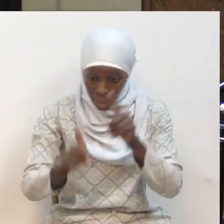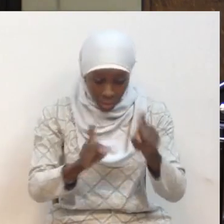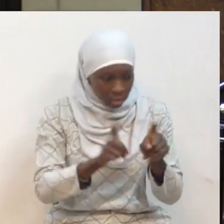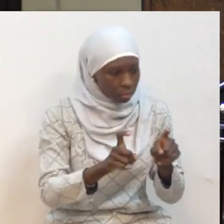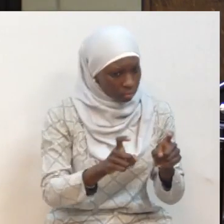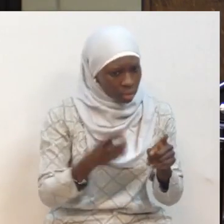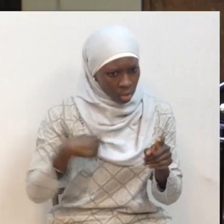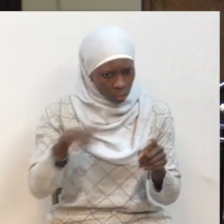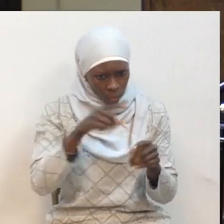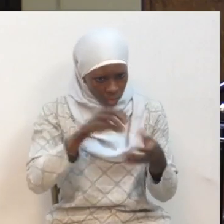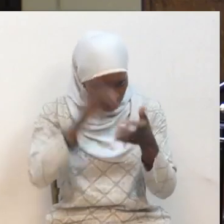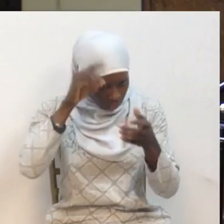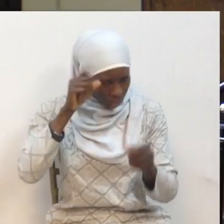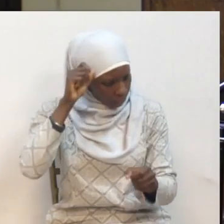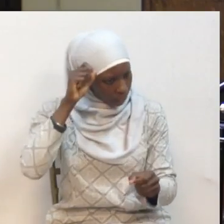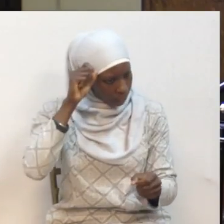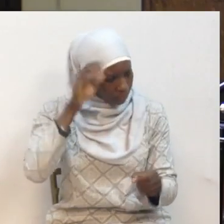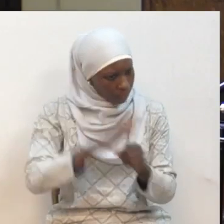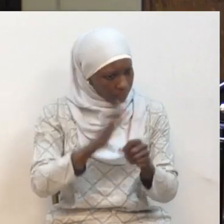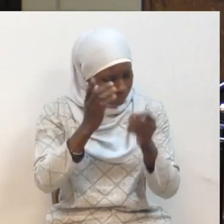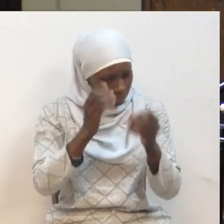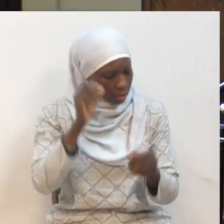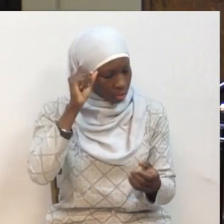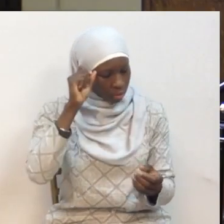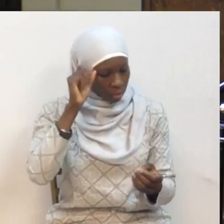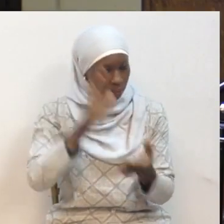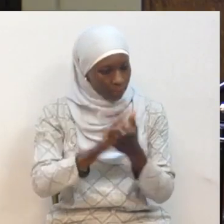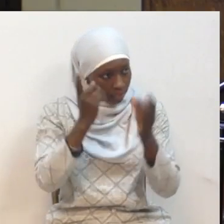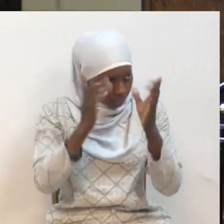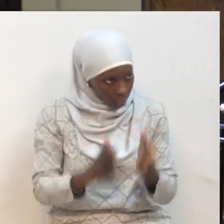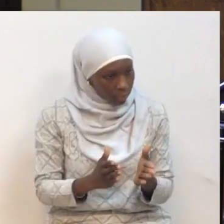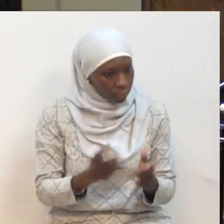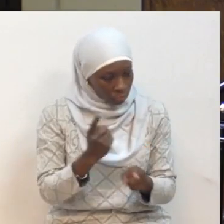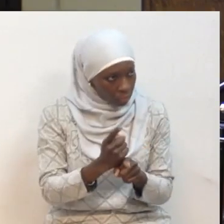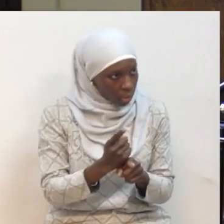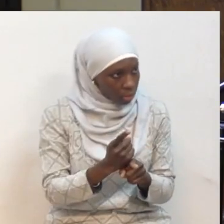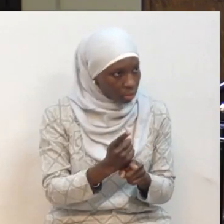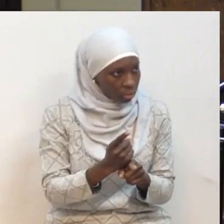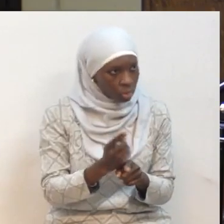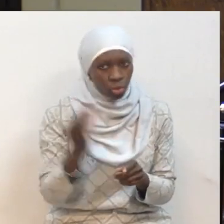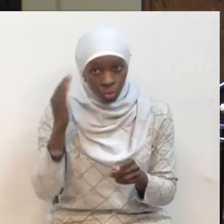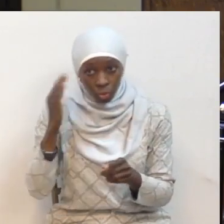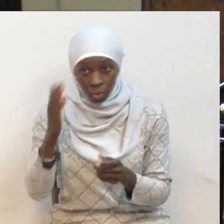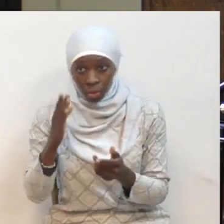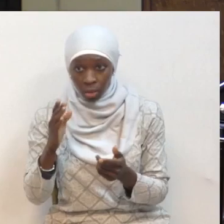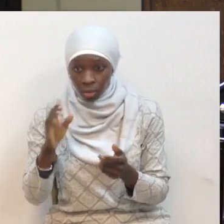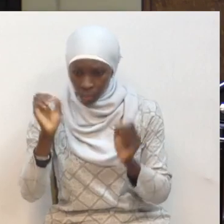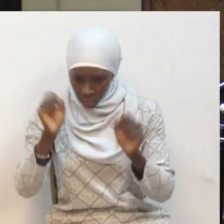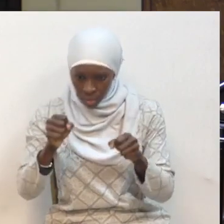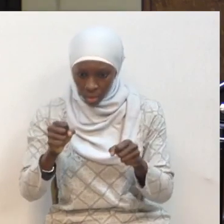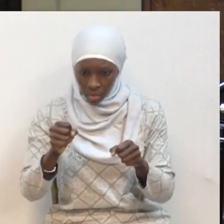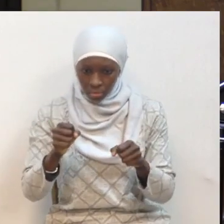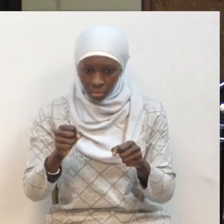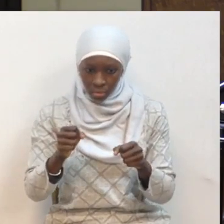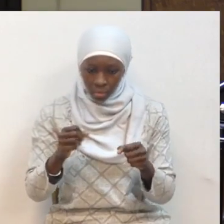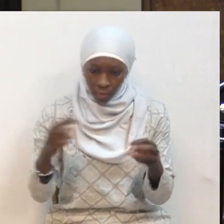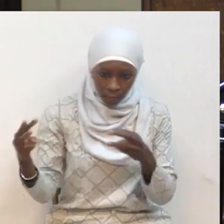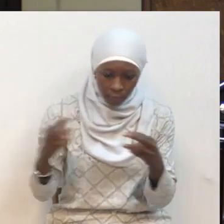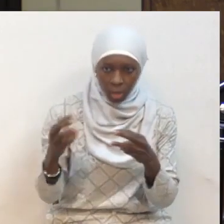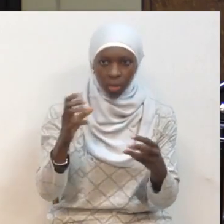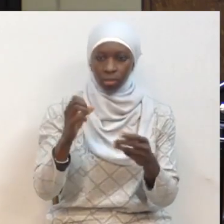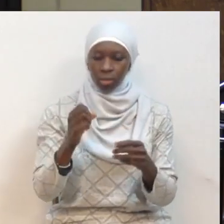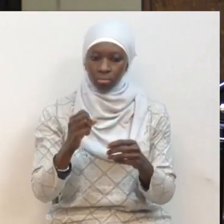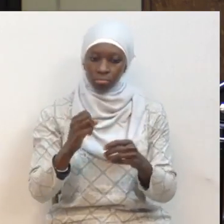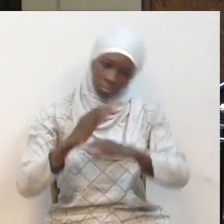could not trust us to defend you and defend each other? And the Prophet ﷺ again gives a very simple,